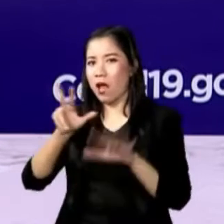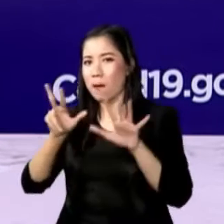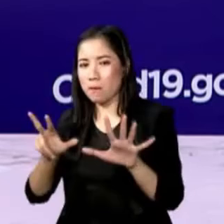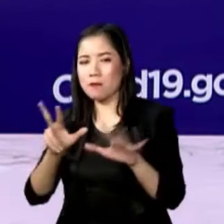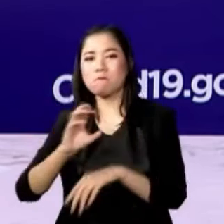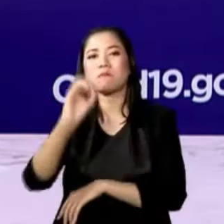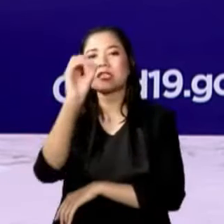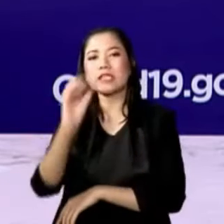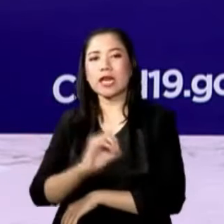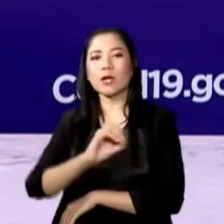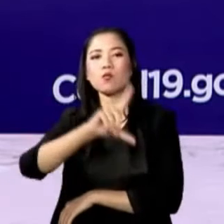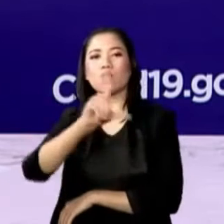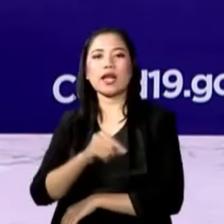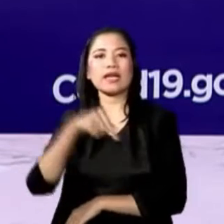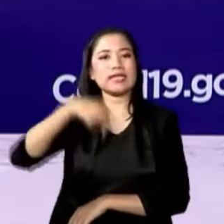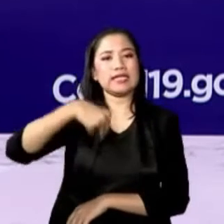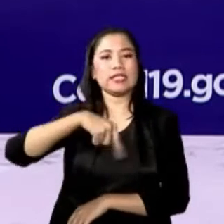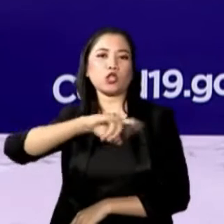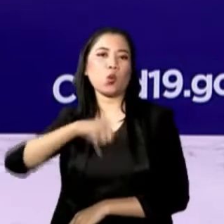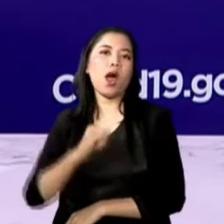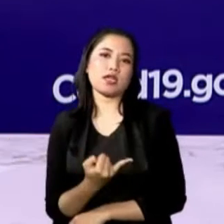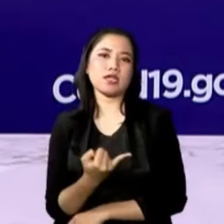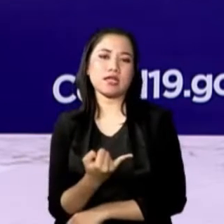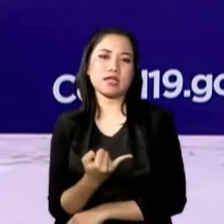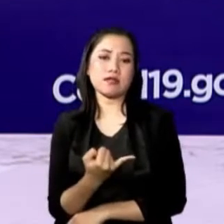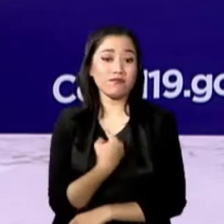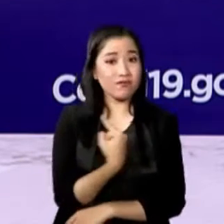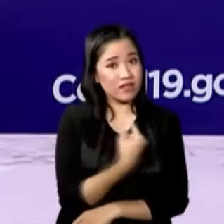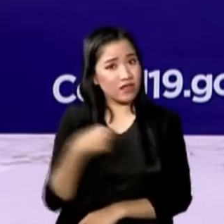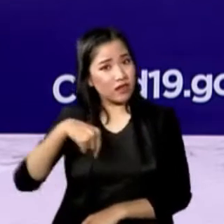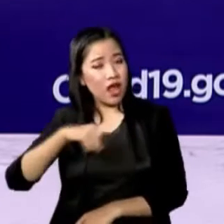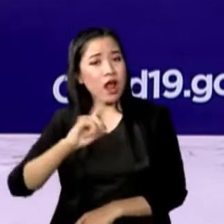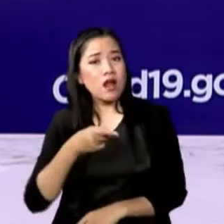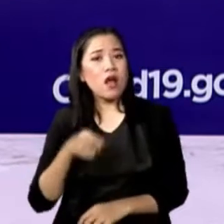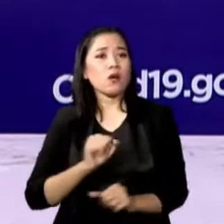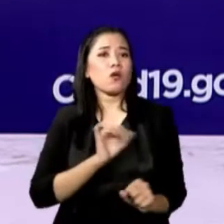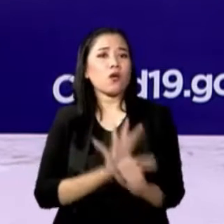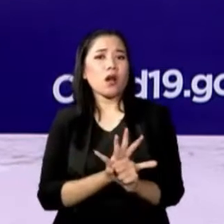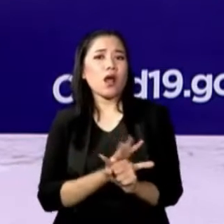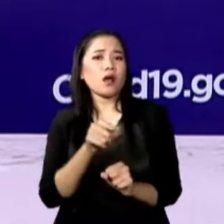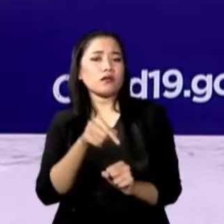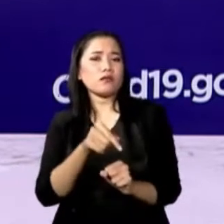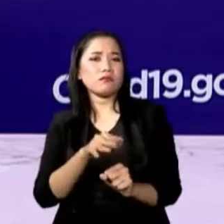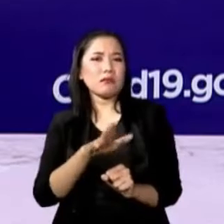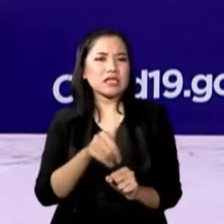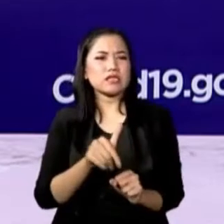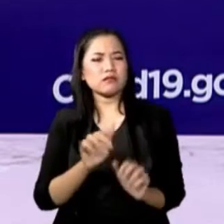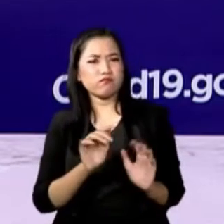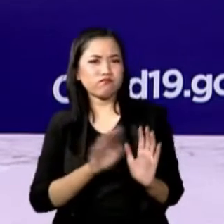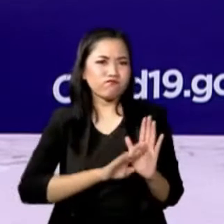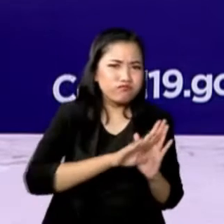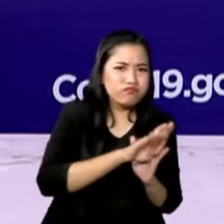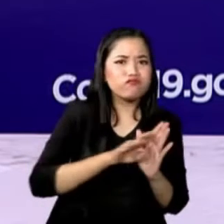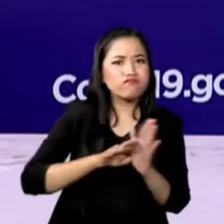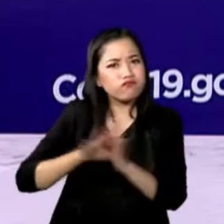25,98% pada bulan Januari ini. Kita masih menghadapi ancaman COVID-19 yang semakin meningkat